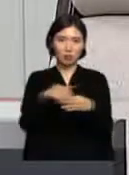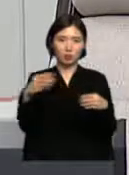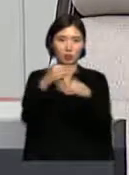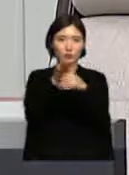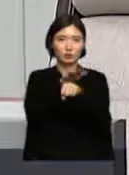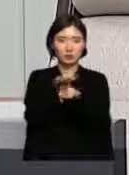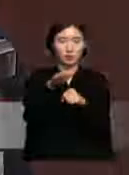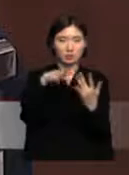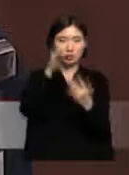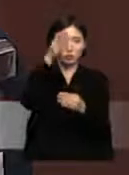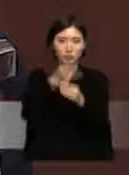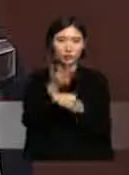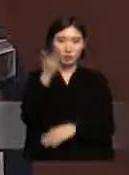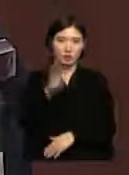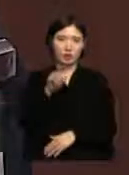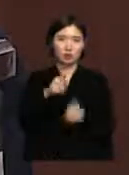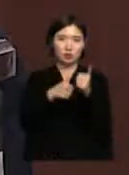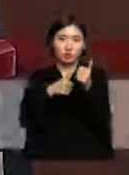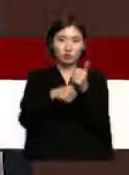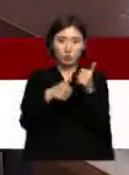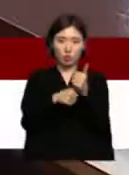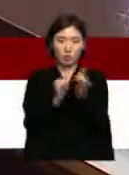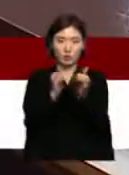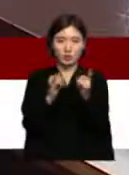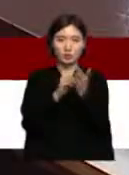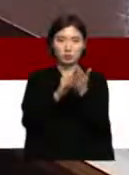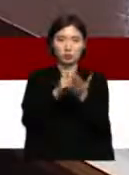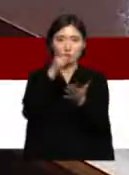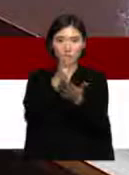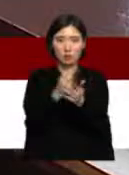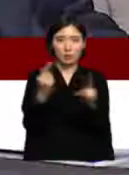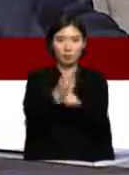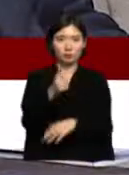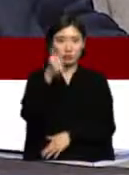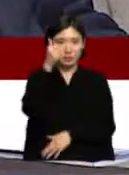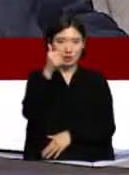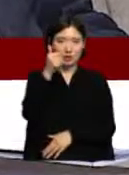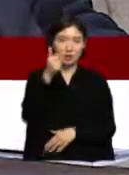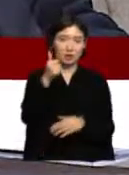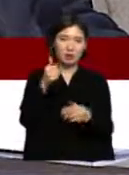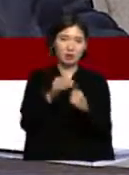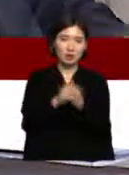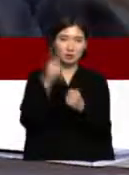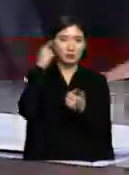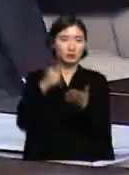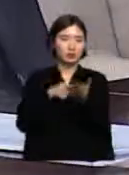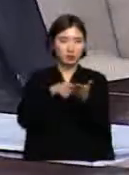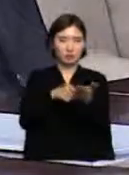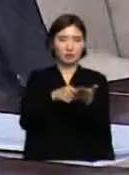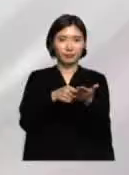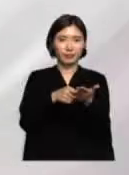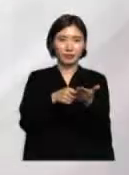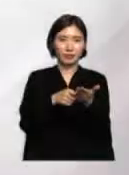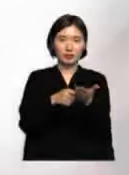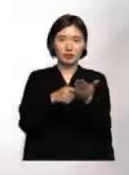방식을 쓰고 있는데 이를 후보자 등록제로 바꾸자는 회의 규칙 일부 개정 규칙안이 의회에 제출된 겁니다.